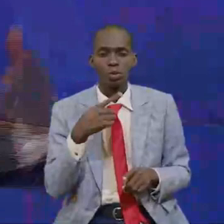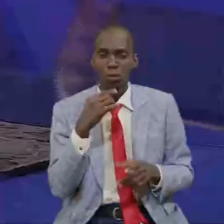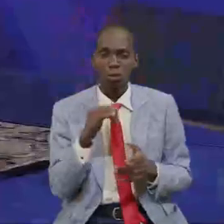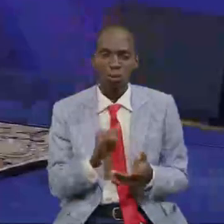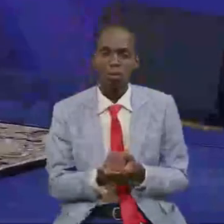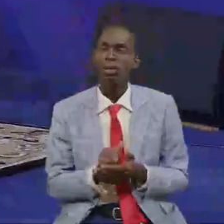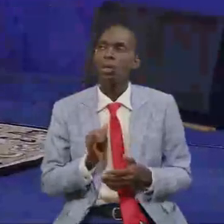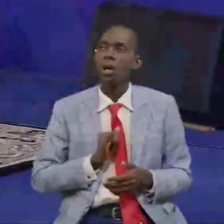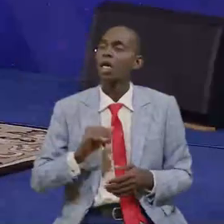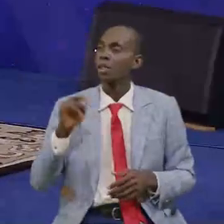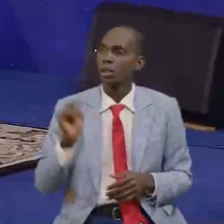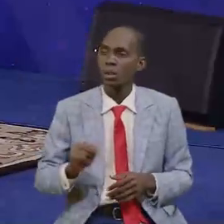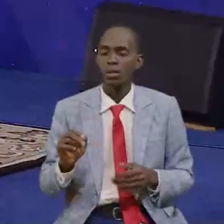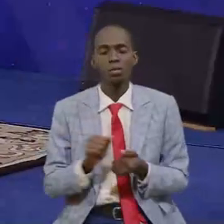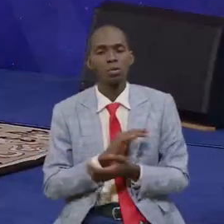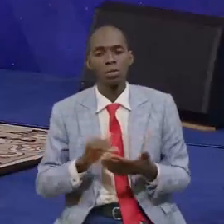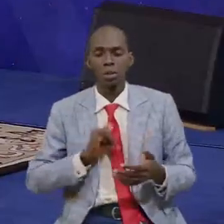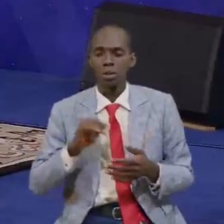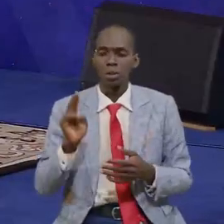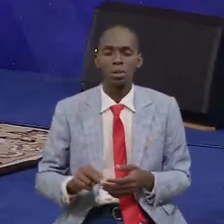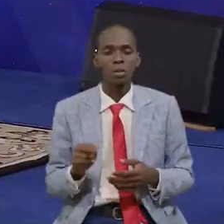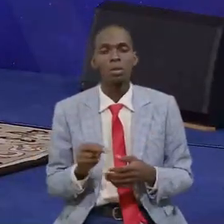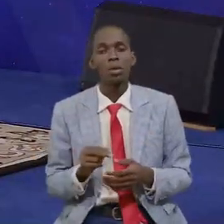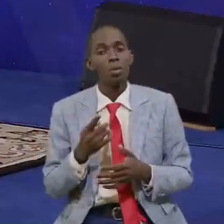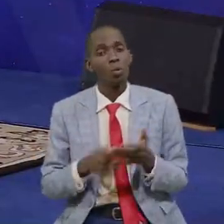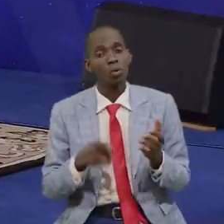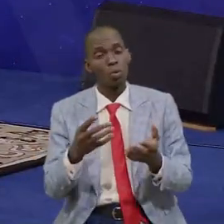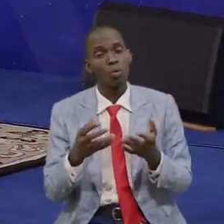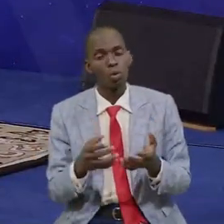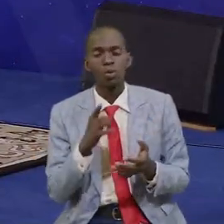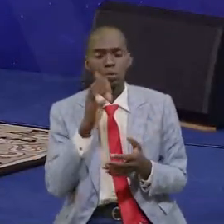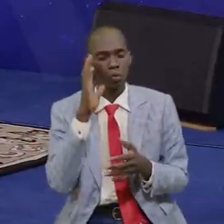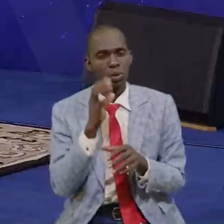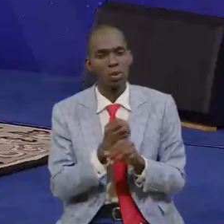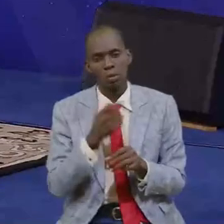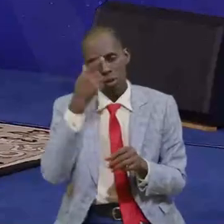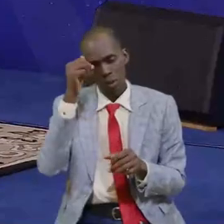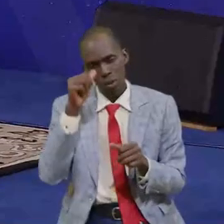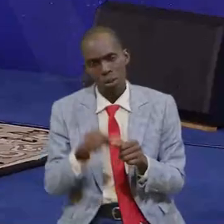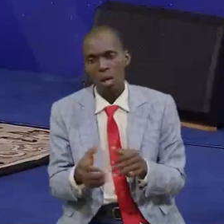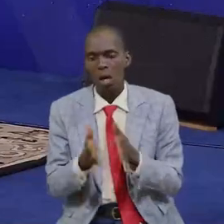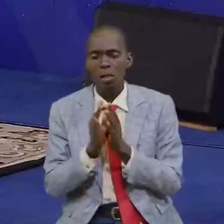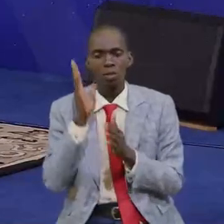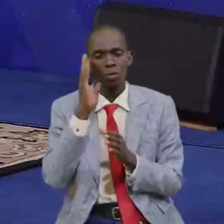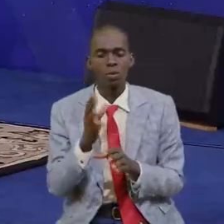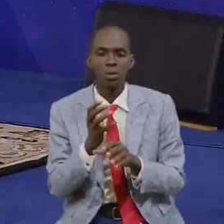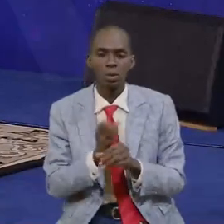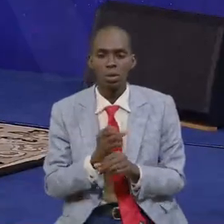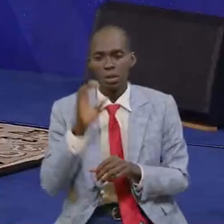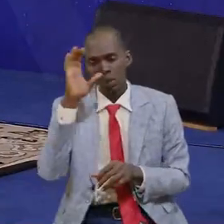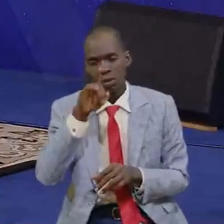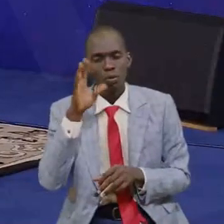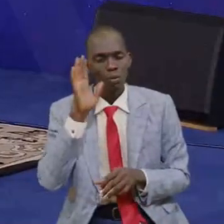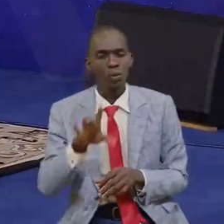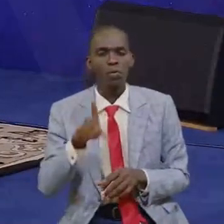jugement, d'accord. Le jugement viendra, tu l'auras. Demandez, vous recevrez. Cherchez, vous trouverez. Frappez, l'on vous